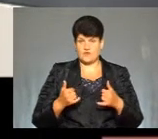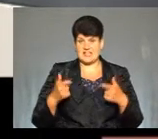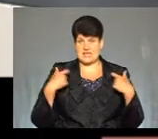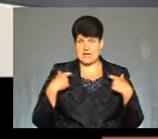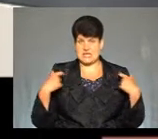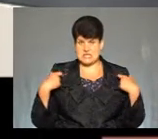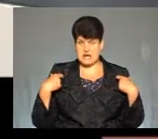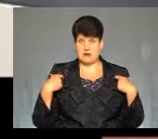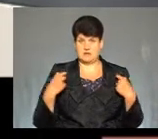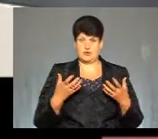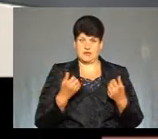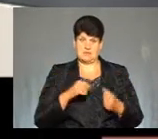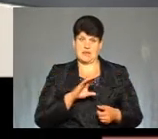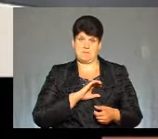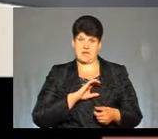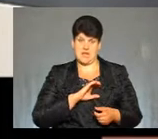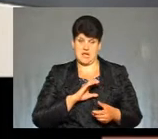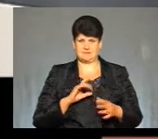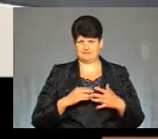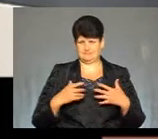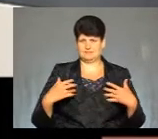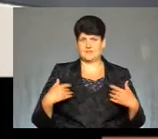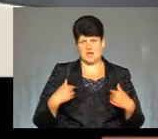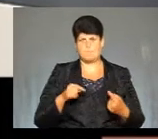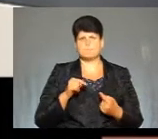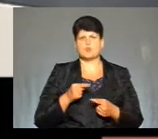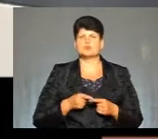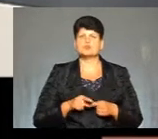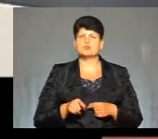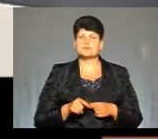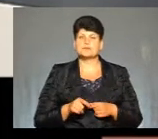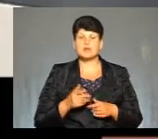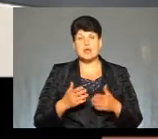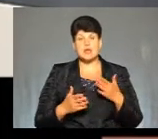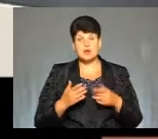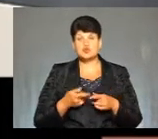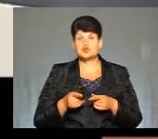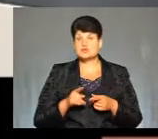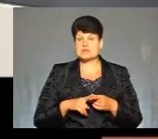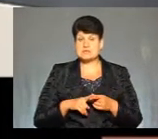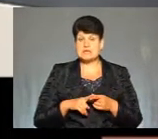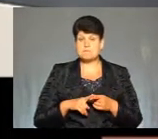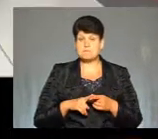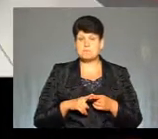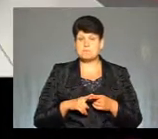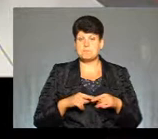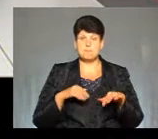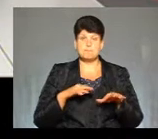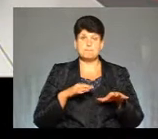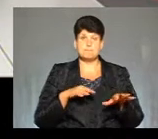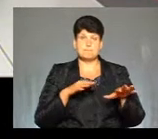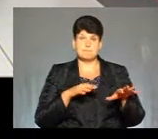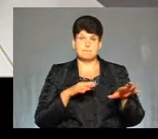чергову медаль для вищого керівництва і все інше, я проти такого. Якщо це парад як